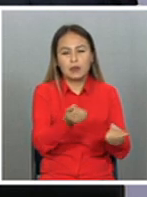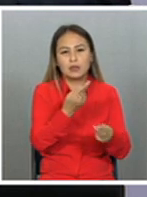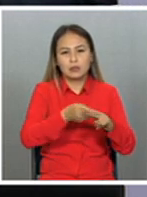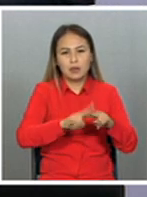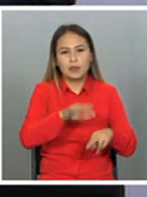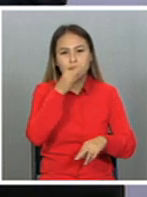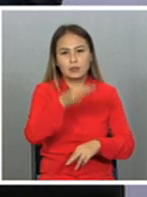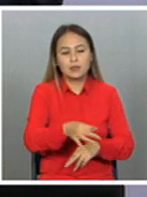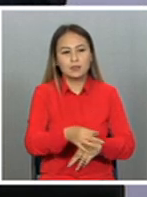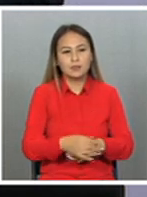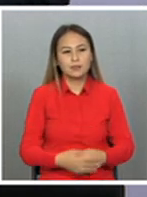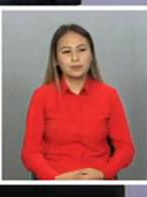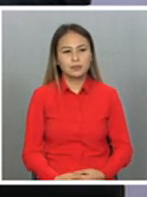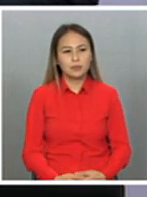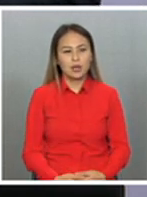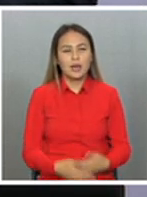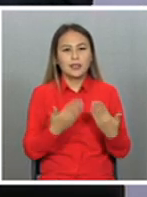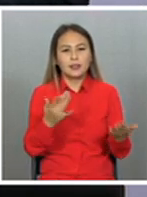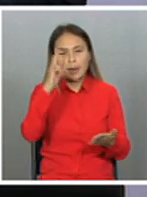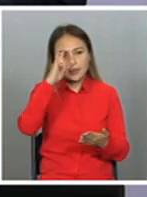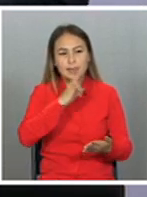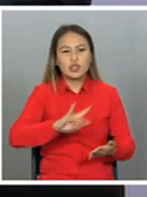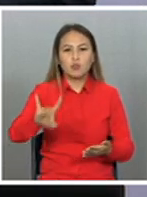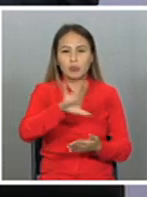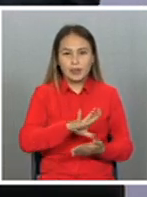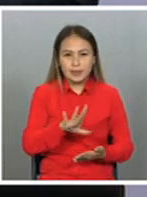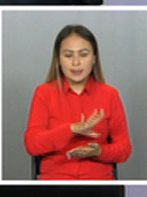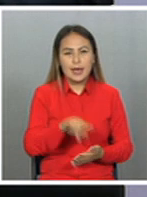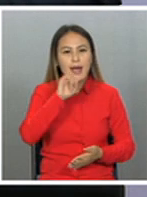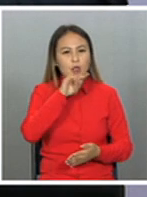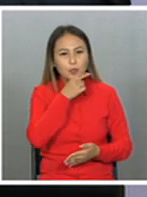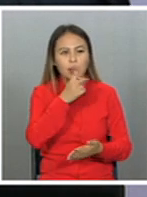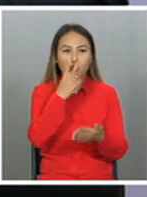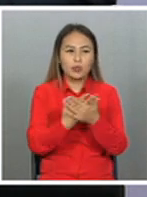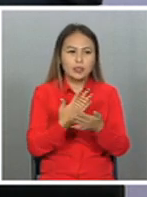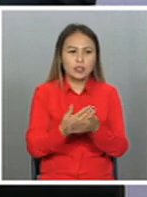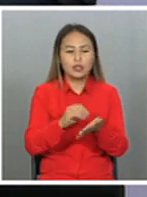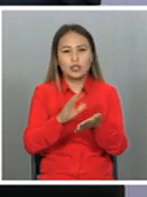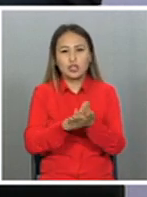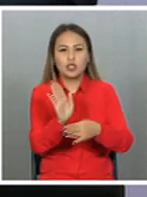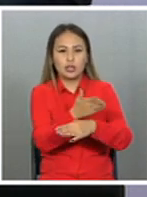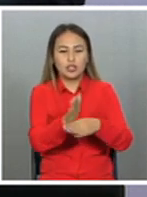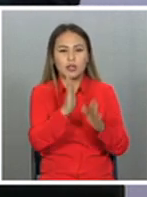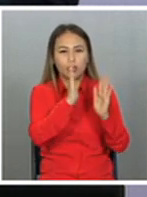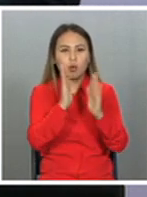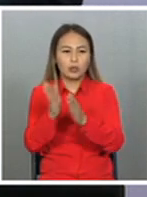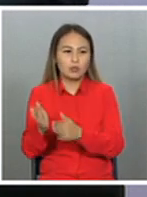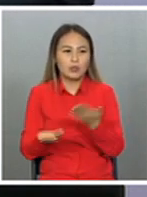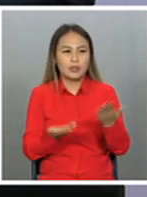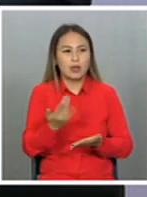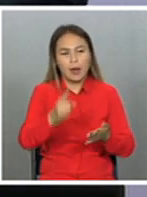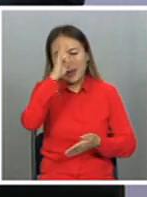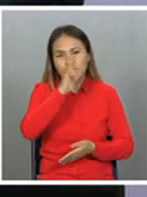айтамыз. Енді Қазақстан Республикасының экономикалық көрсеткіштеріне жеке-жеке тоқталатын болсақ, яғни